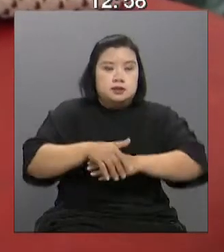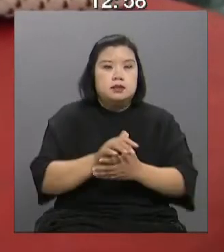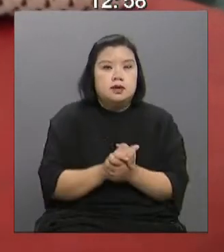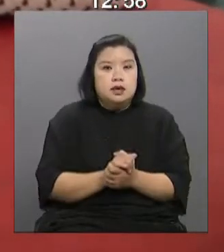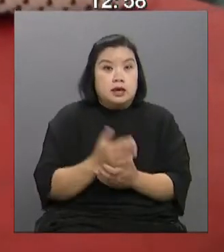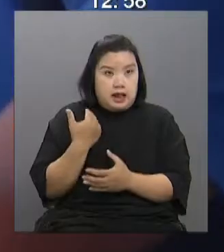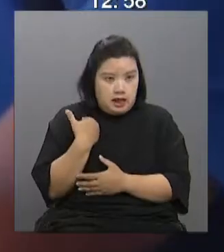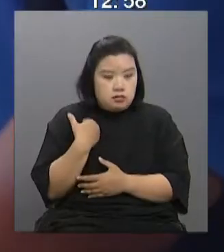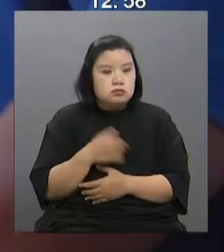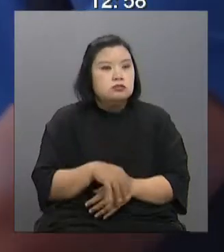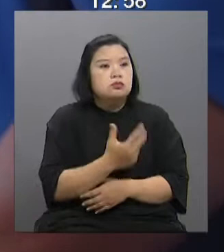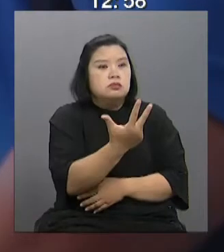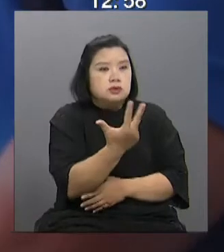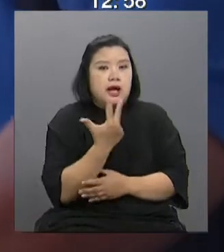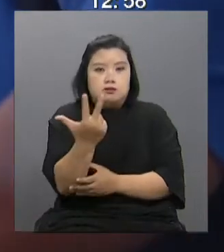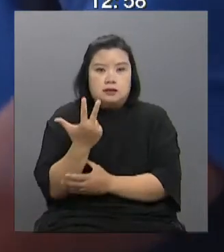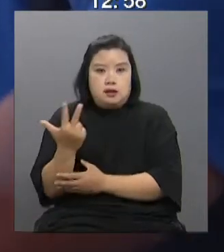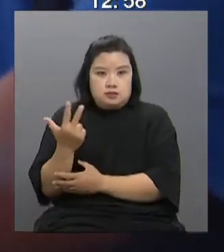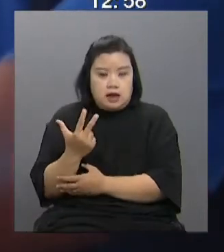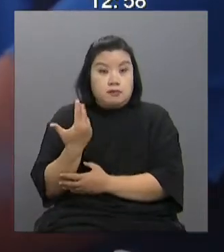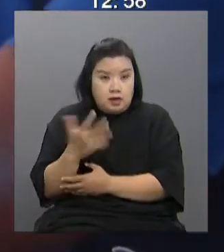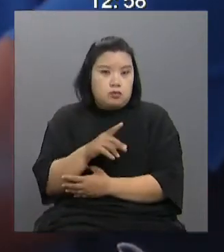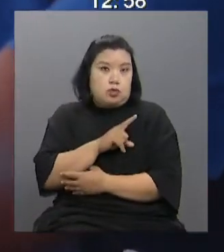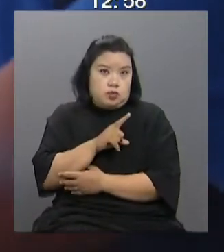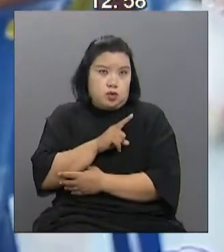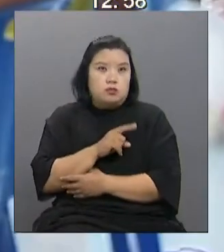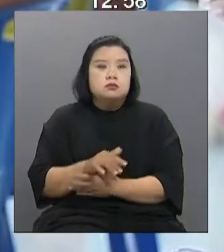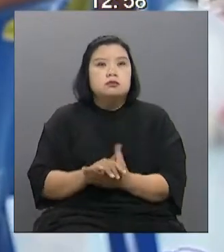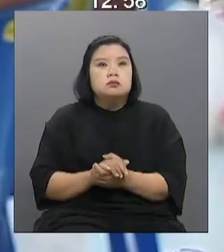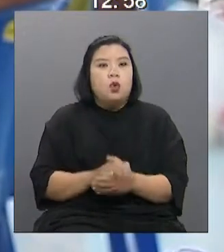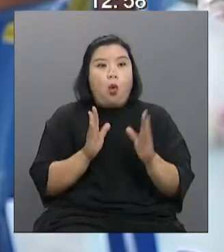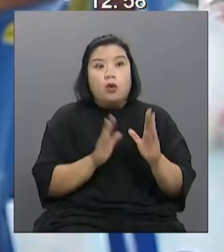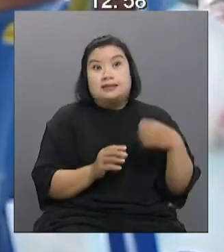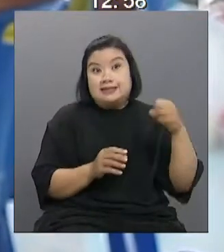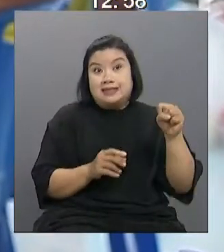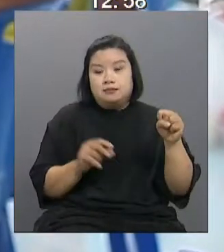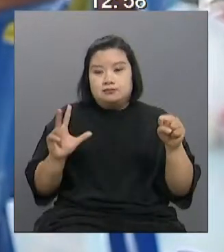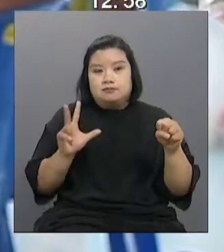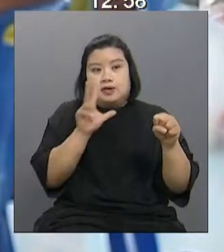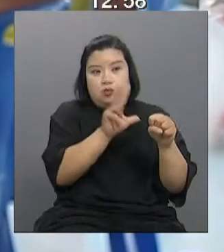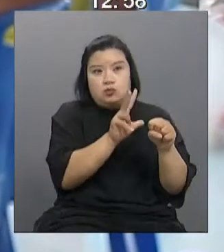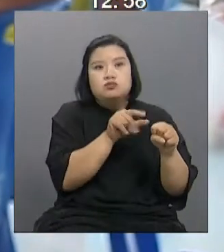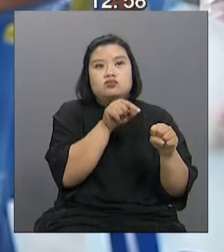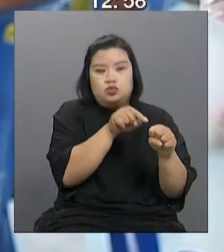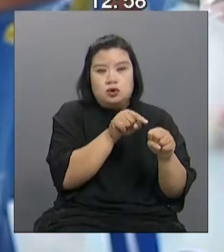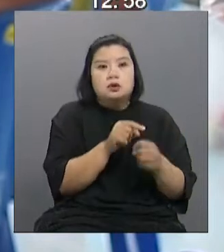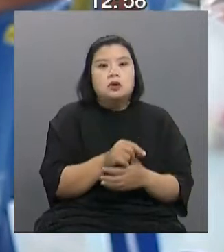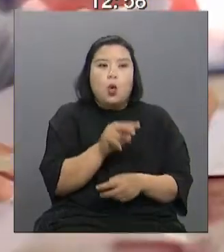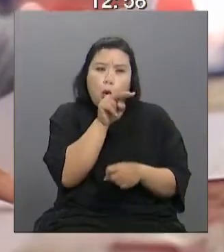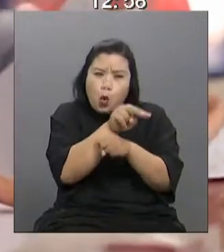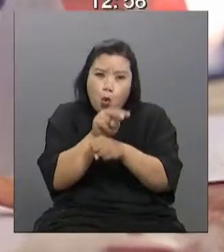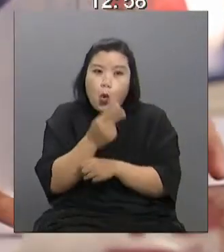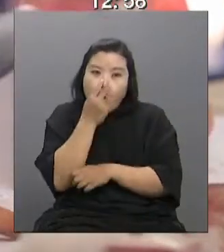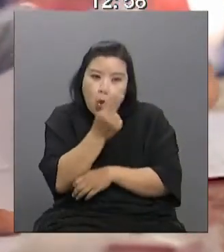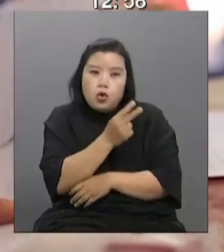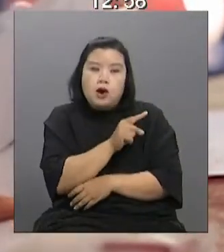นเพื่อที่จะให้3คนเนี่ยดูแล10ต่อ1ให้ครูบัญชีเนี่ยค่ะออกเดินไปดูกลุ่มของตัวเ